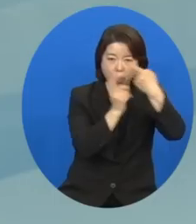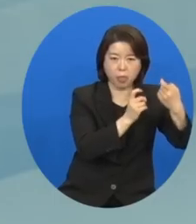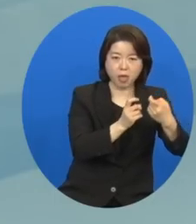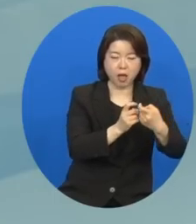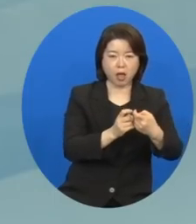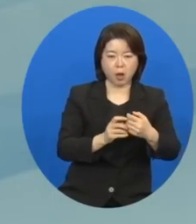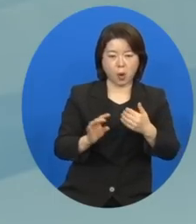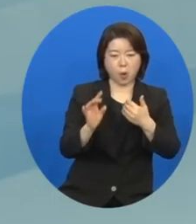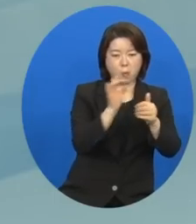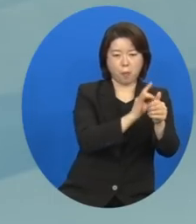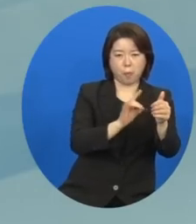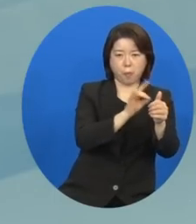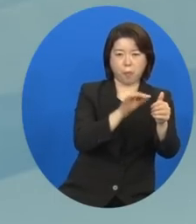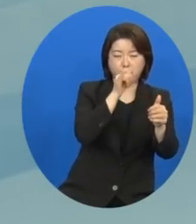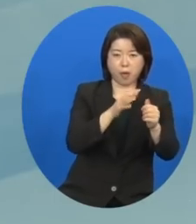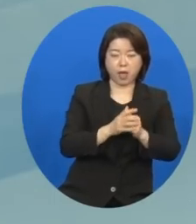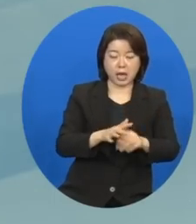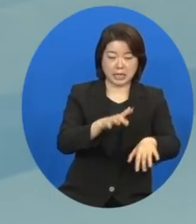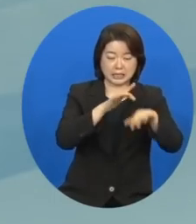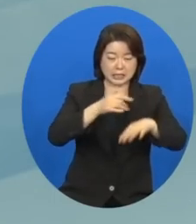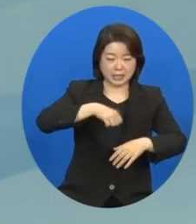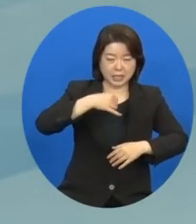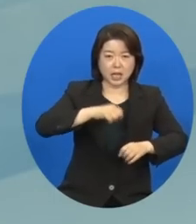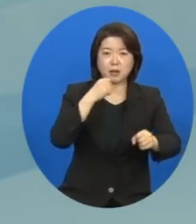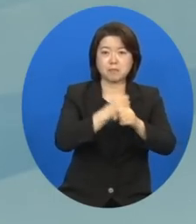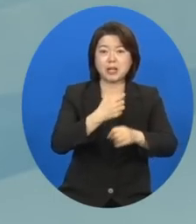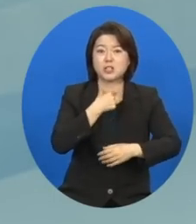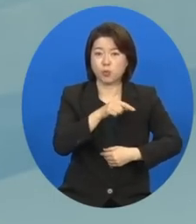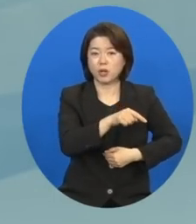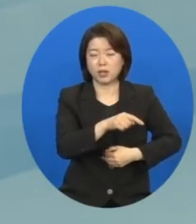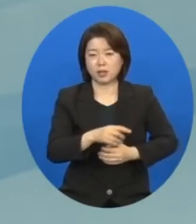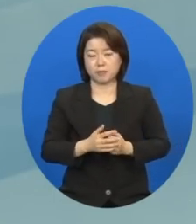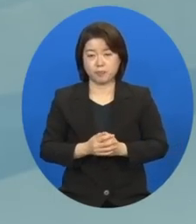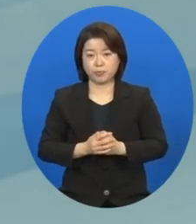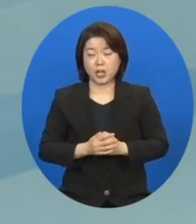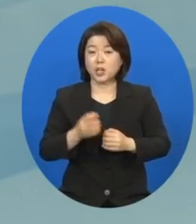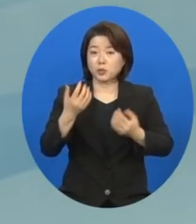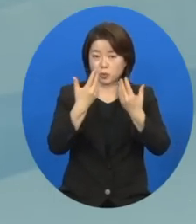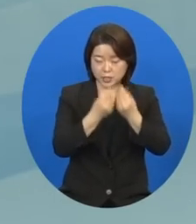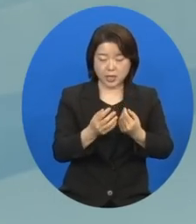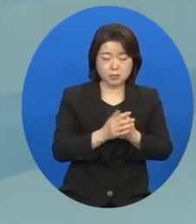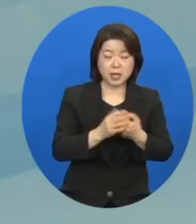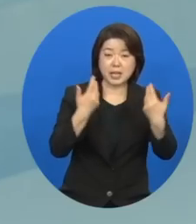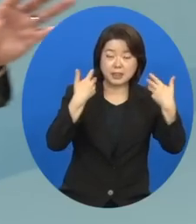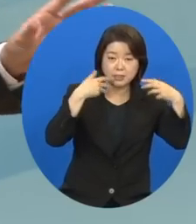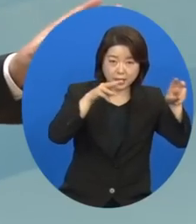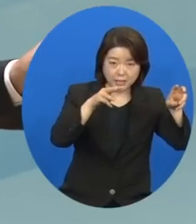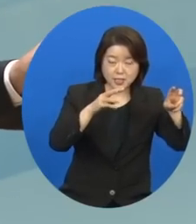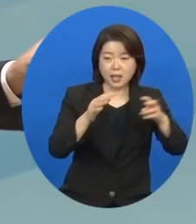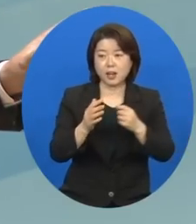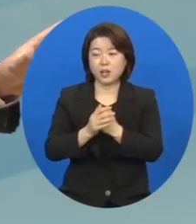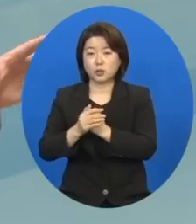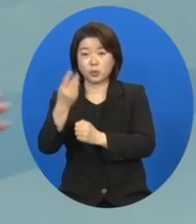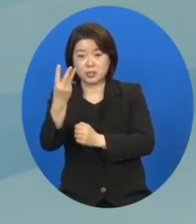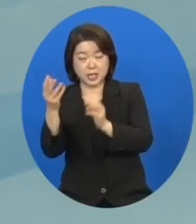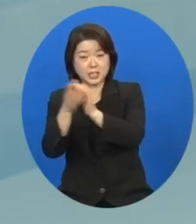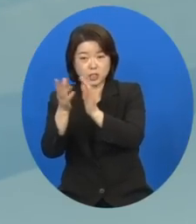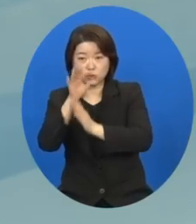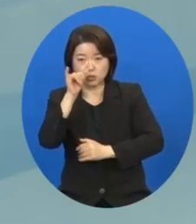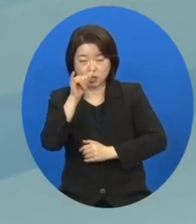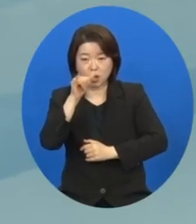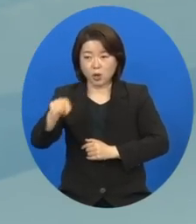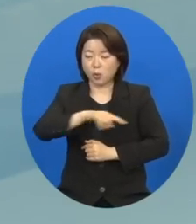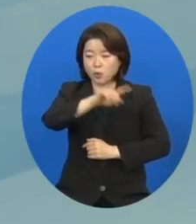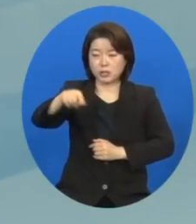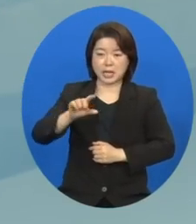사탄의 자녀로 삼으려 한다는 거예요. 예를 들어서 다니엘과 세 친구들이 있잖아요. 이름을 다 바벨론에서 바꿔버리죠. 이름을 싹 바꿔버립니다.